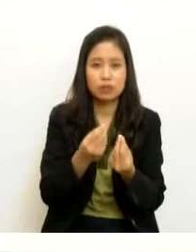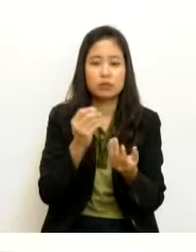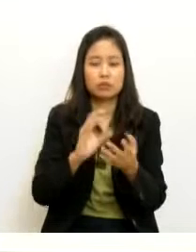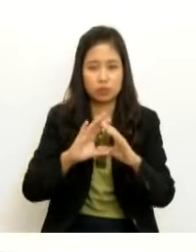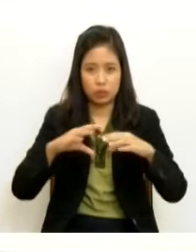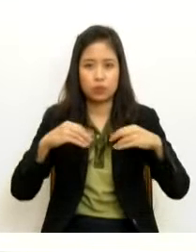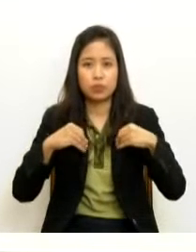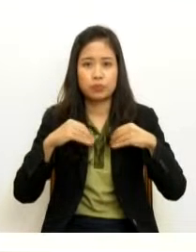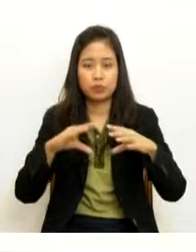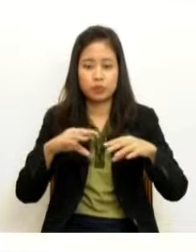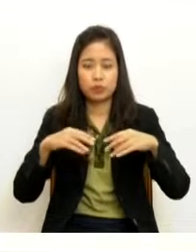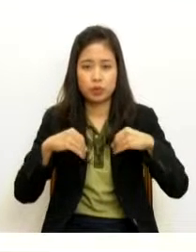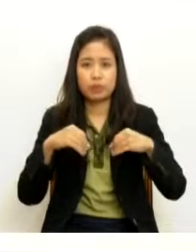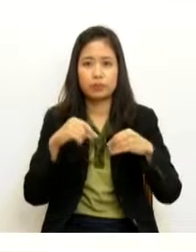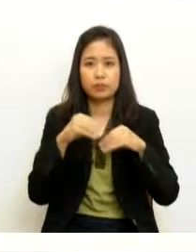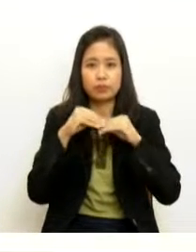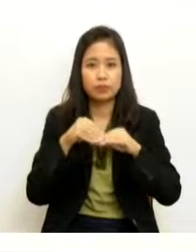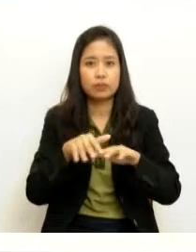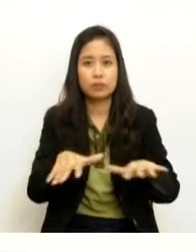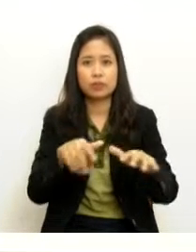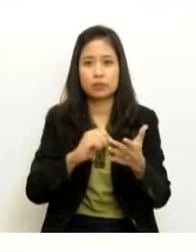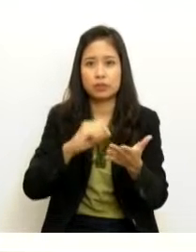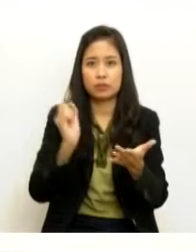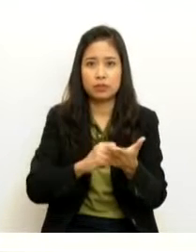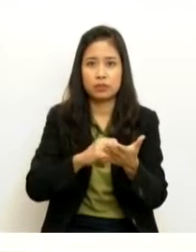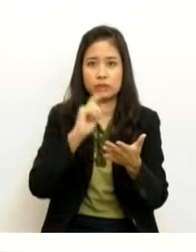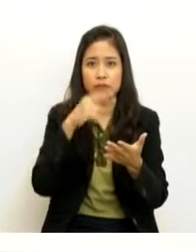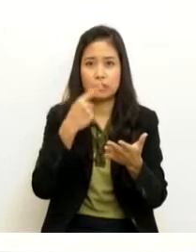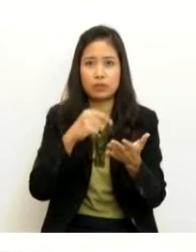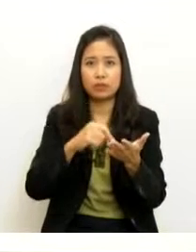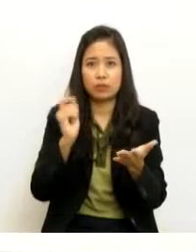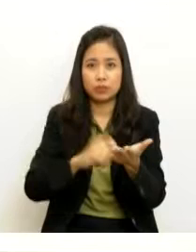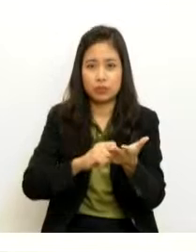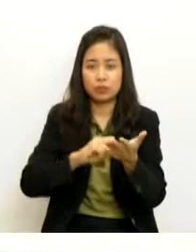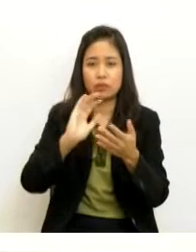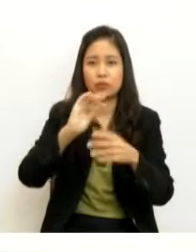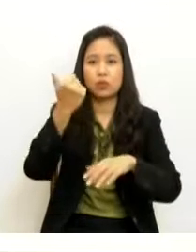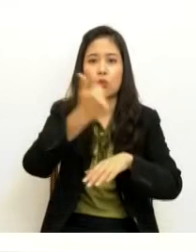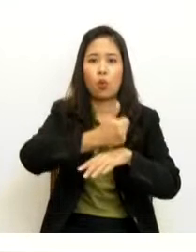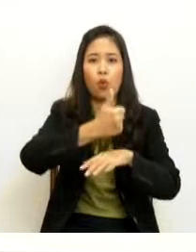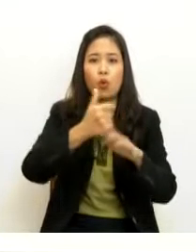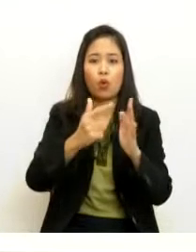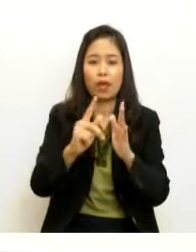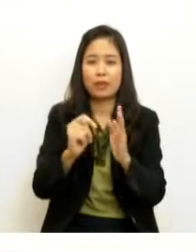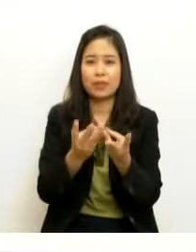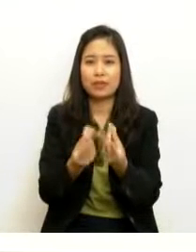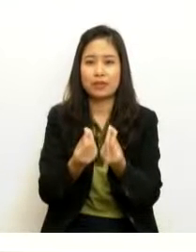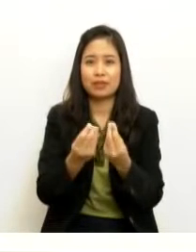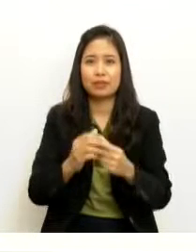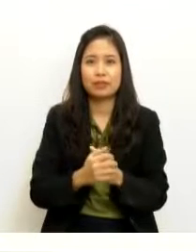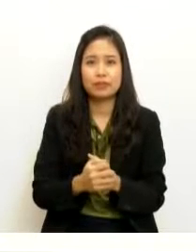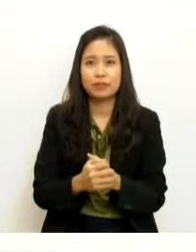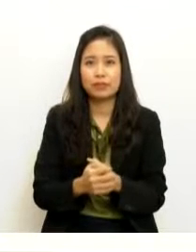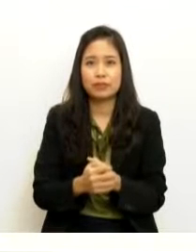ครับการลงนามในประกาศก็ลงนามโดยผู้อำนวยการสำนักงานเขตพื้นที่การศึกษานั้นๆถ้